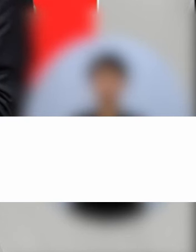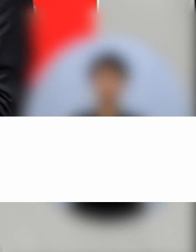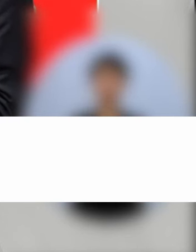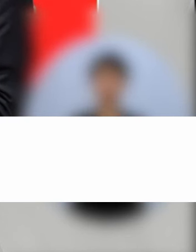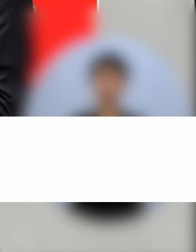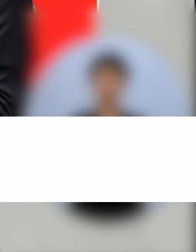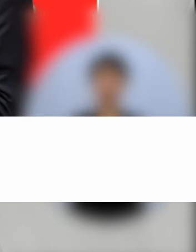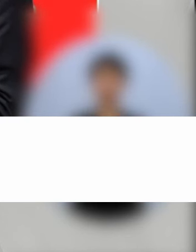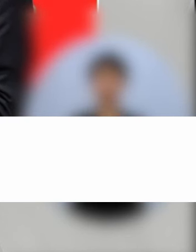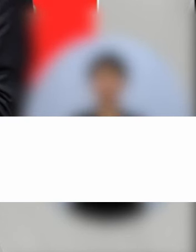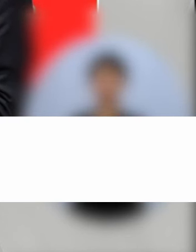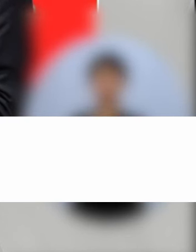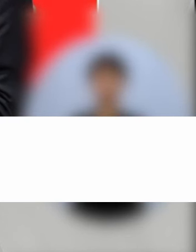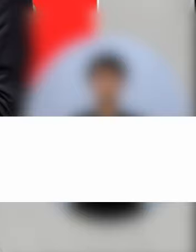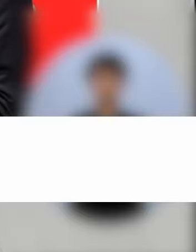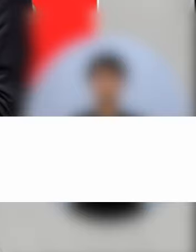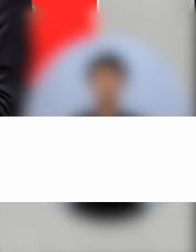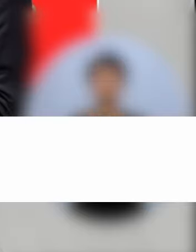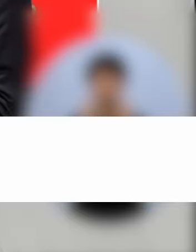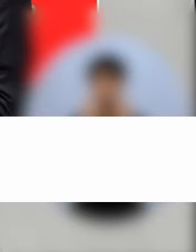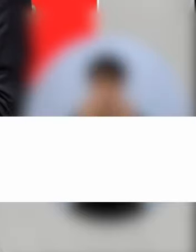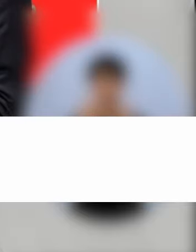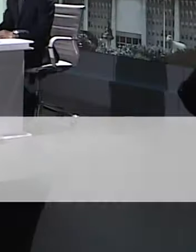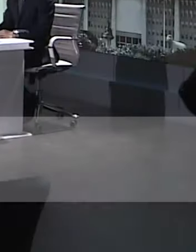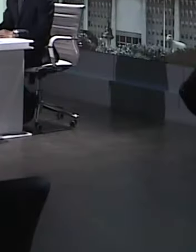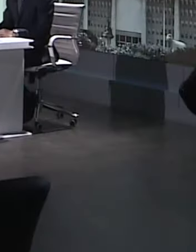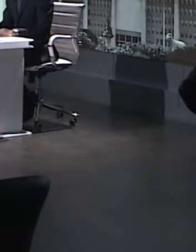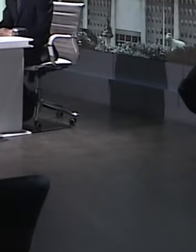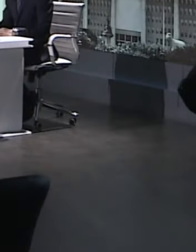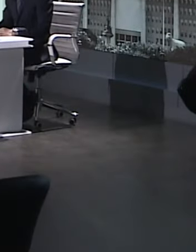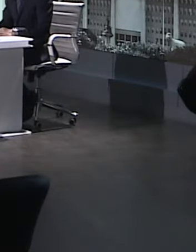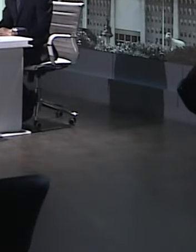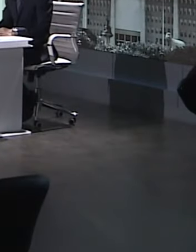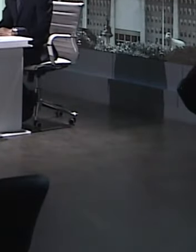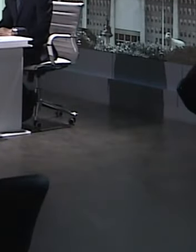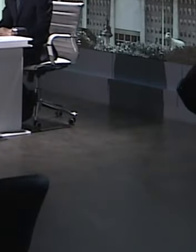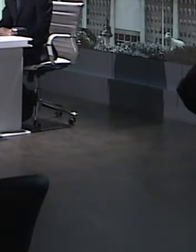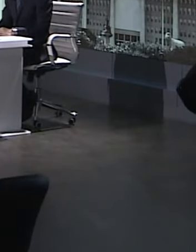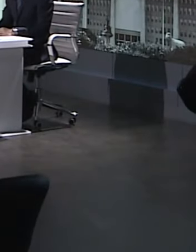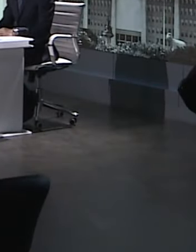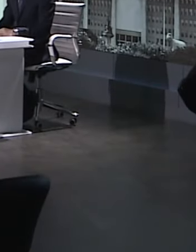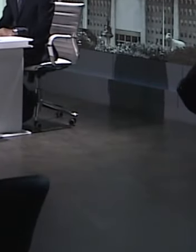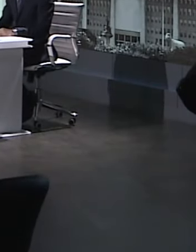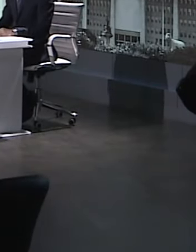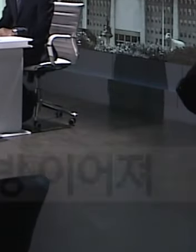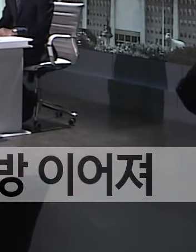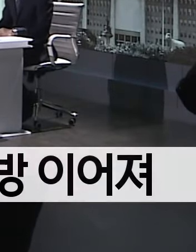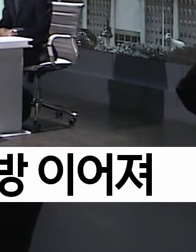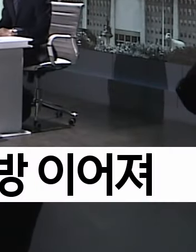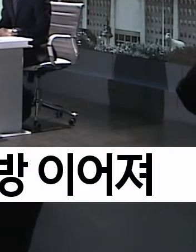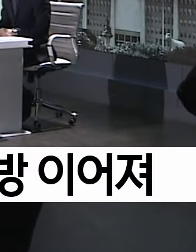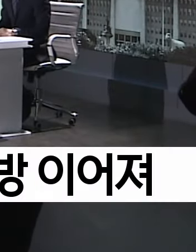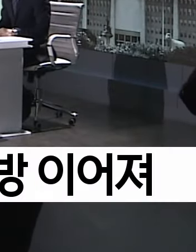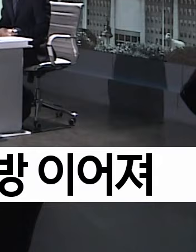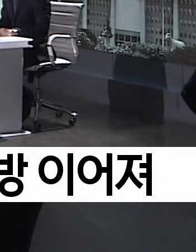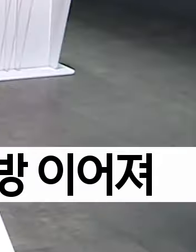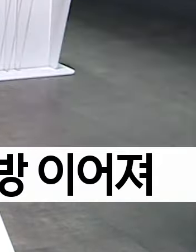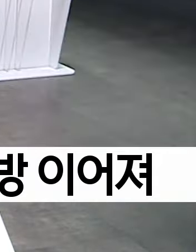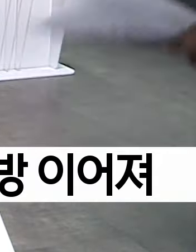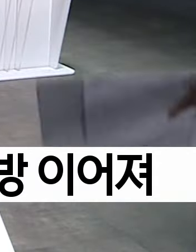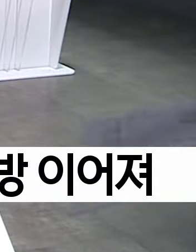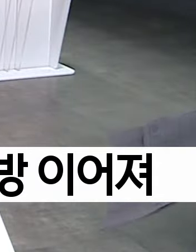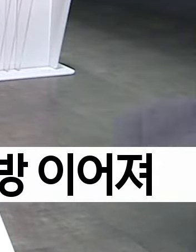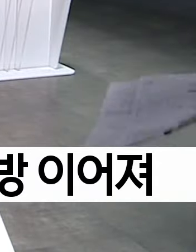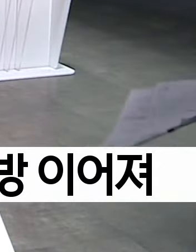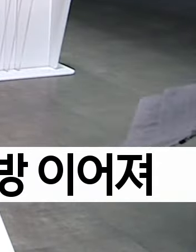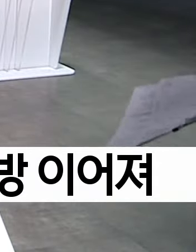제가 있는 동안 충실히 지키겠습니다. 토론 막바지에 이르러 곽상원 후보의 아내 노정현 씨가